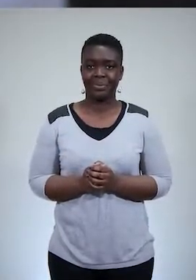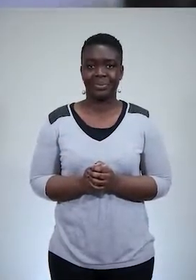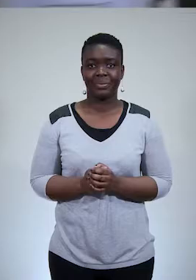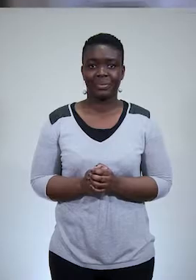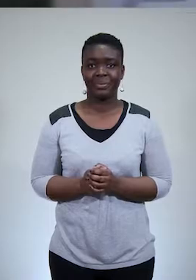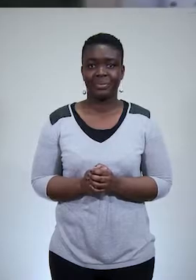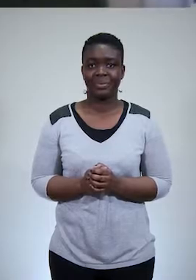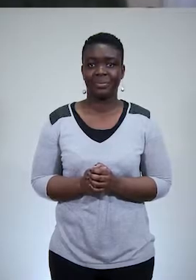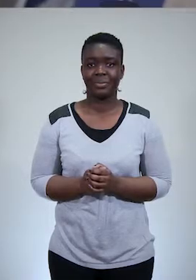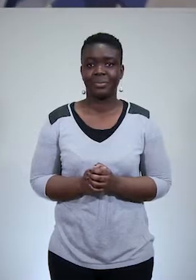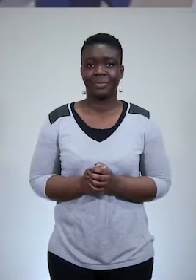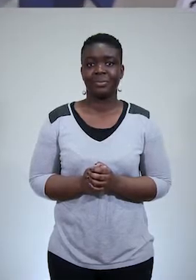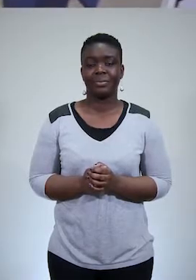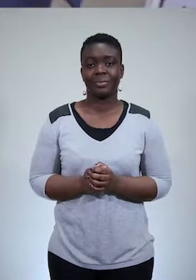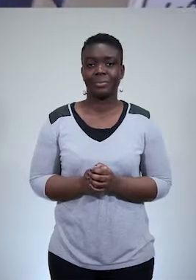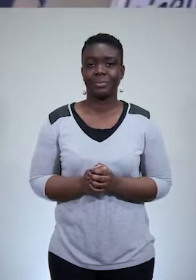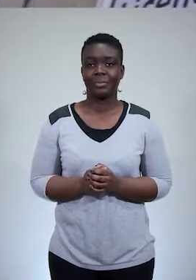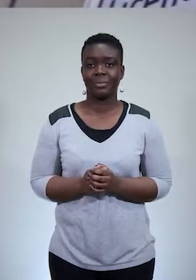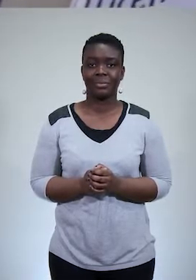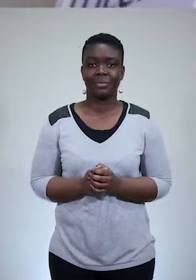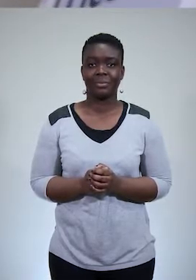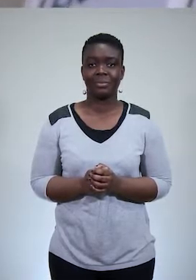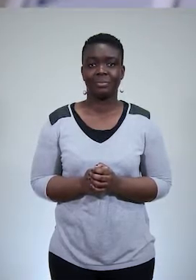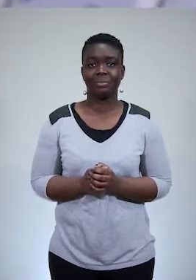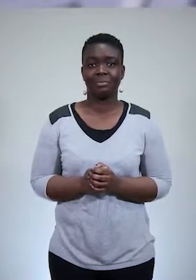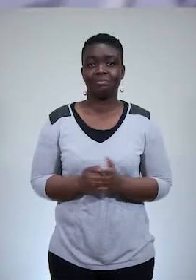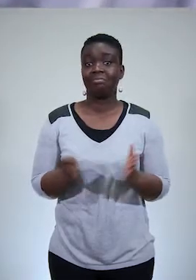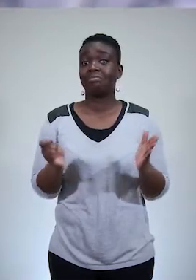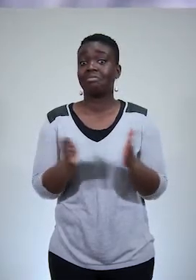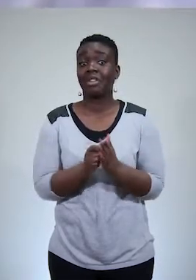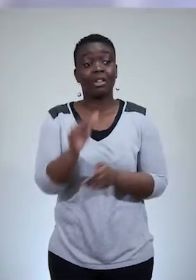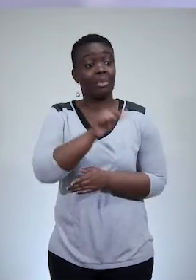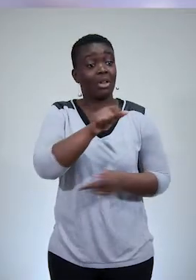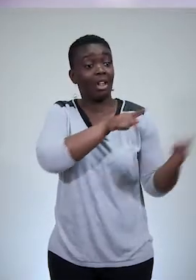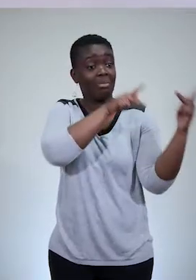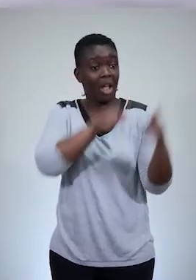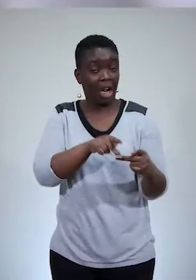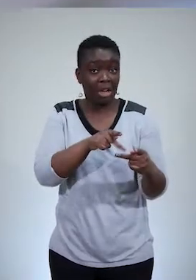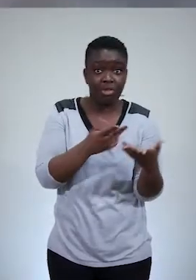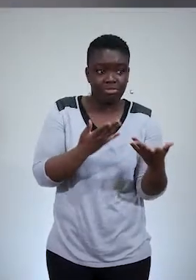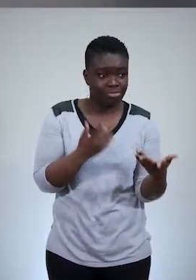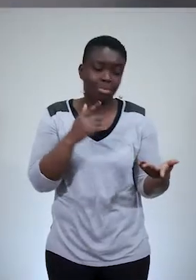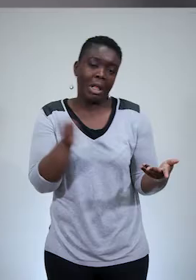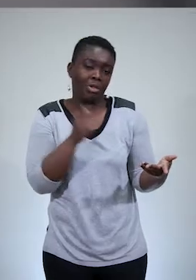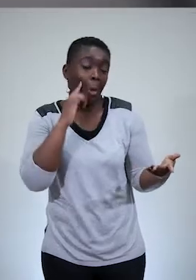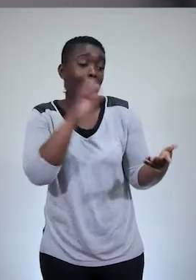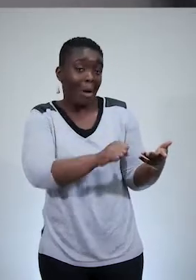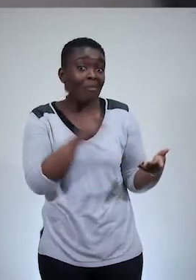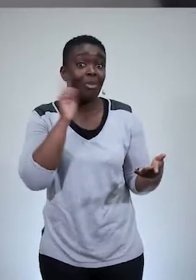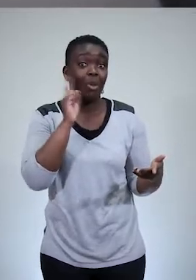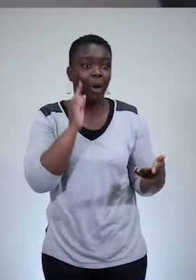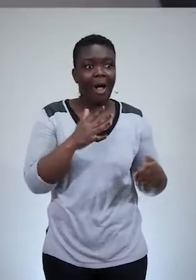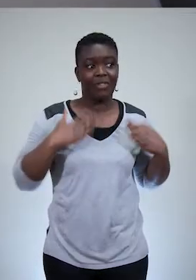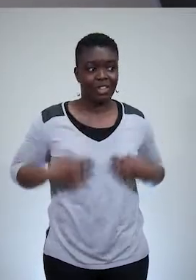professionnelle et j'ai décidé de reprendre mes études. Donc j'ai fait un BTS assistant de manager à GESIA. Et là-bas, c'est